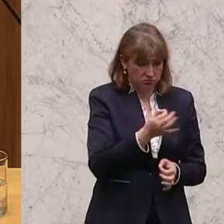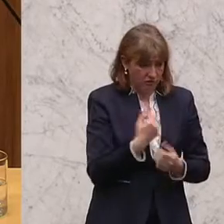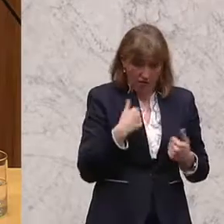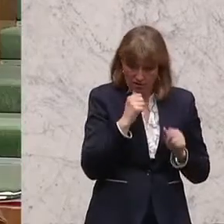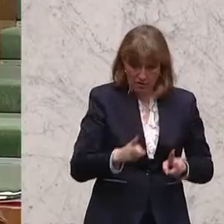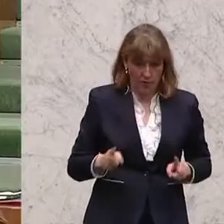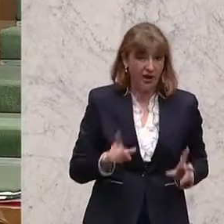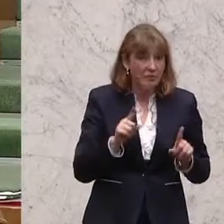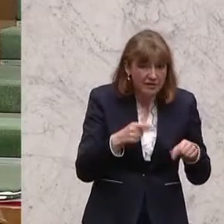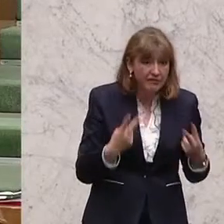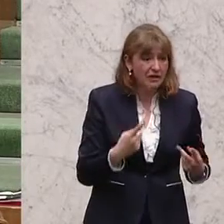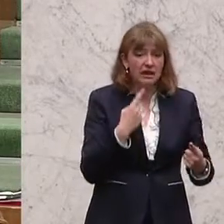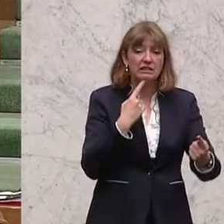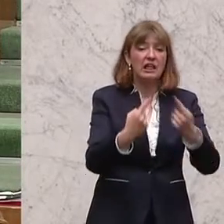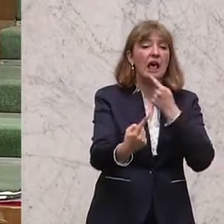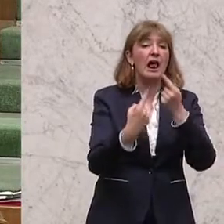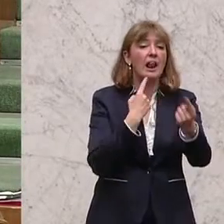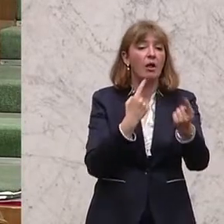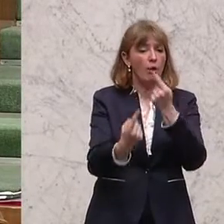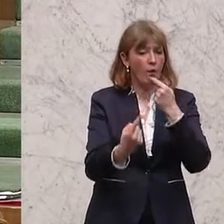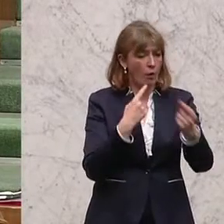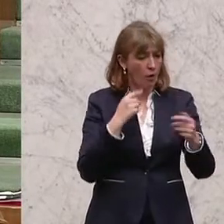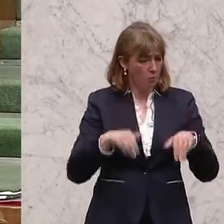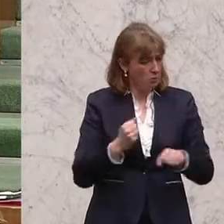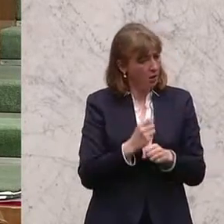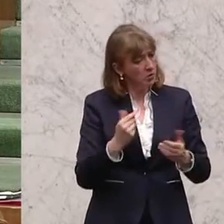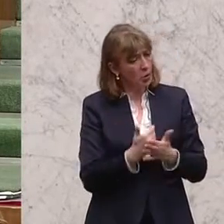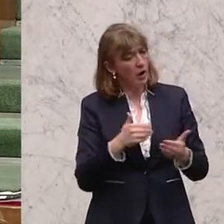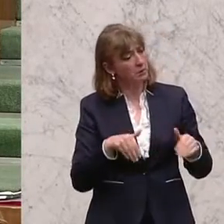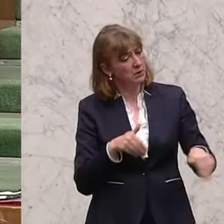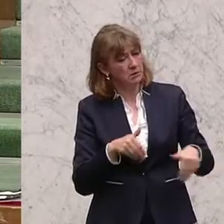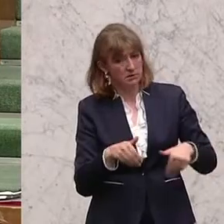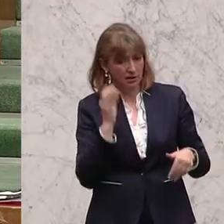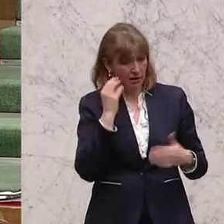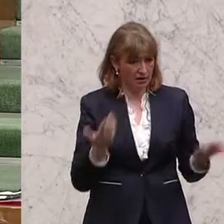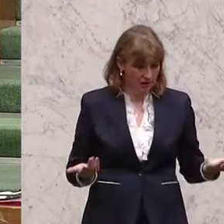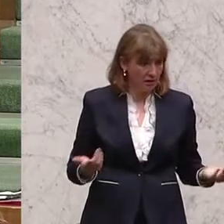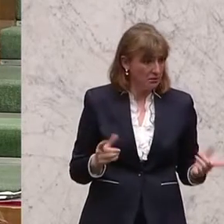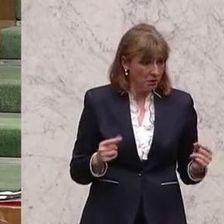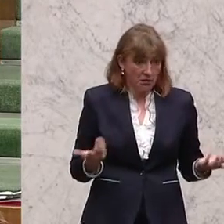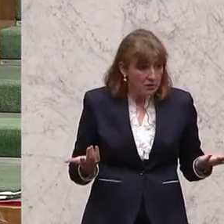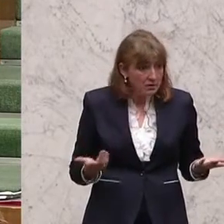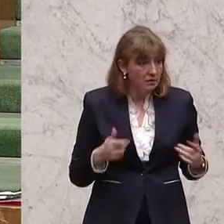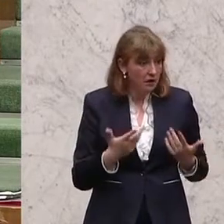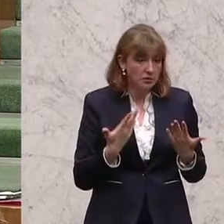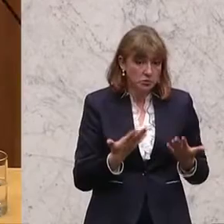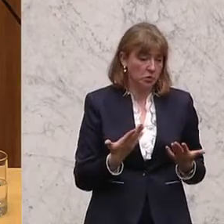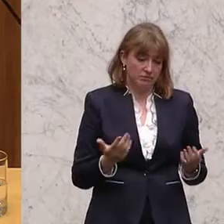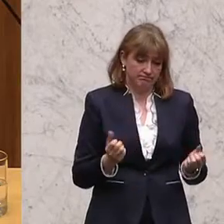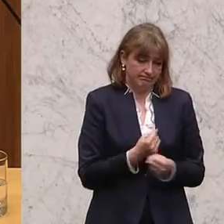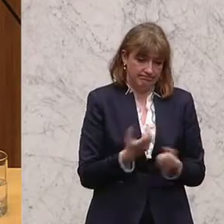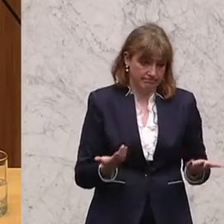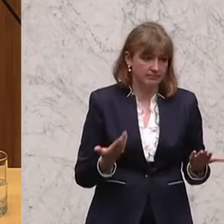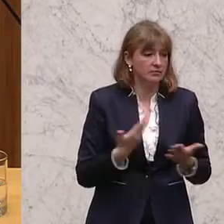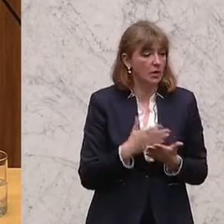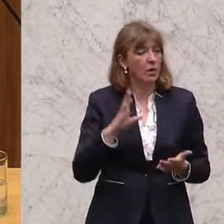einfach essentiell ist, einen Dialog beginnen zu können mit einem neuen Minister und einer Ministerin. Dagegen kann man eigentlich nicht sein. So, und was